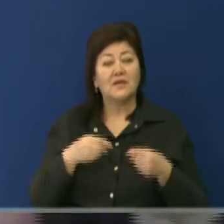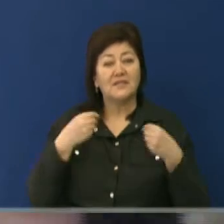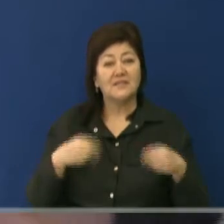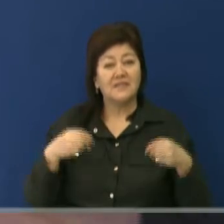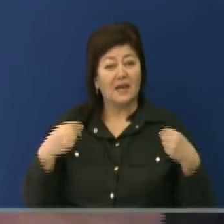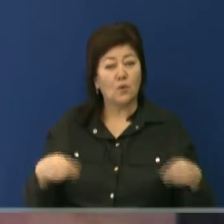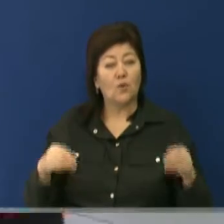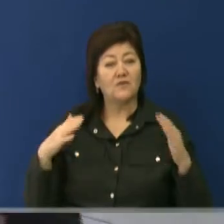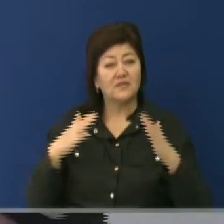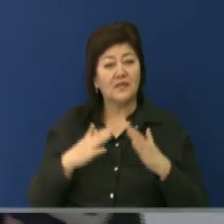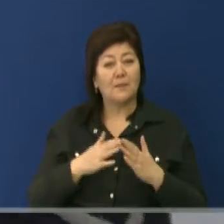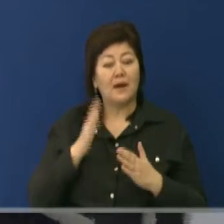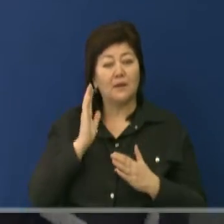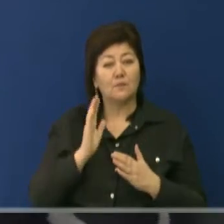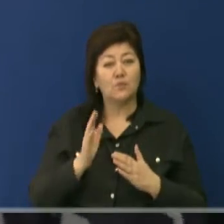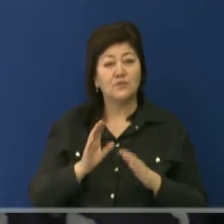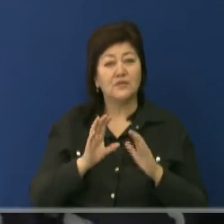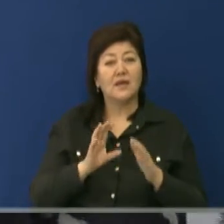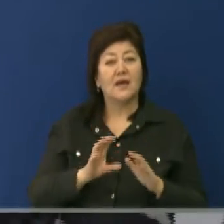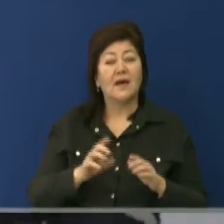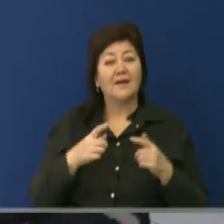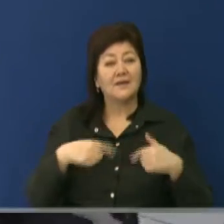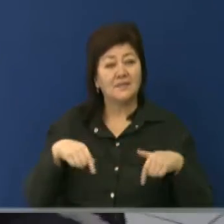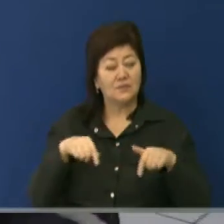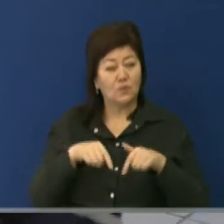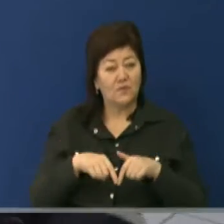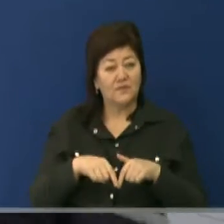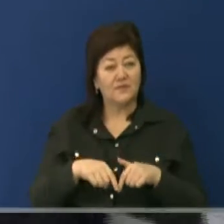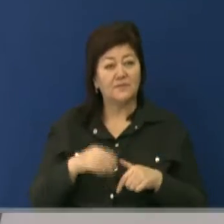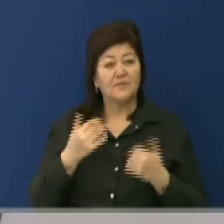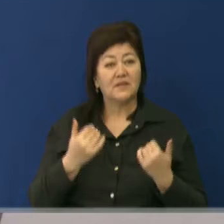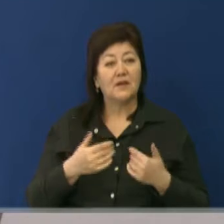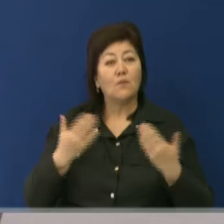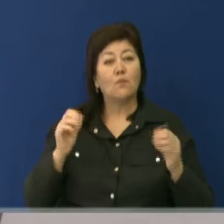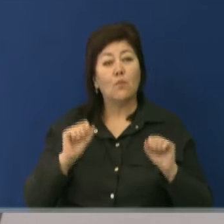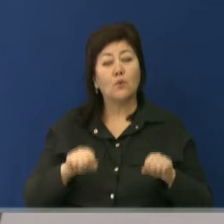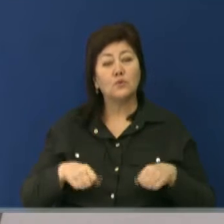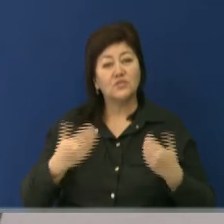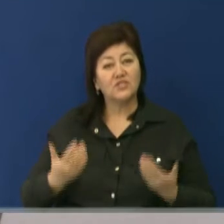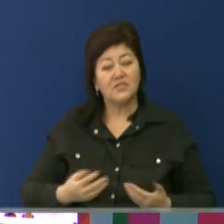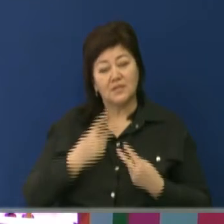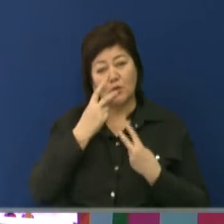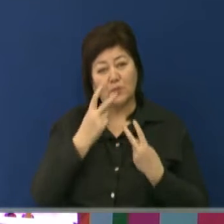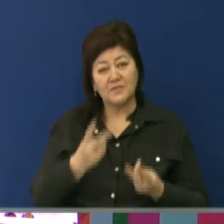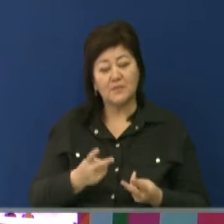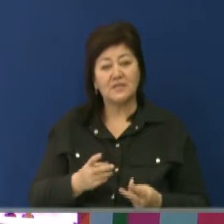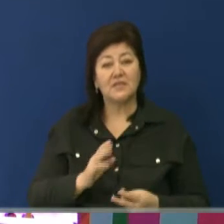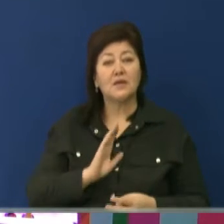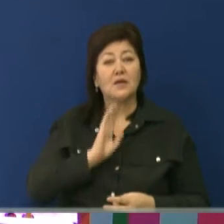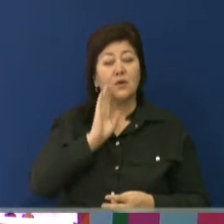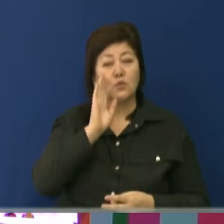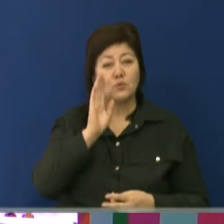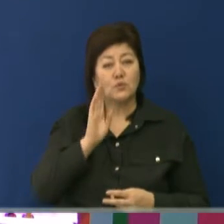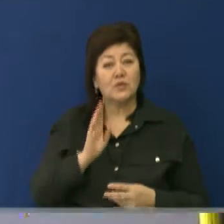жол вокзалы мен Абай халықаралық әуежайында өтетін болады. Оны қала тұрғындары күндіз сағат 10:00-ден кешкі